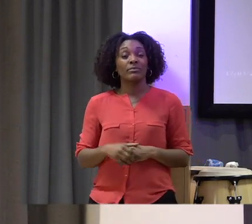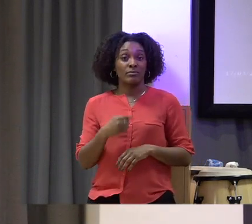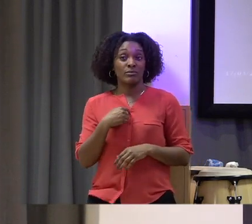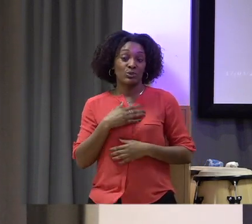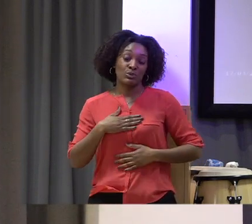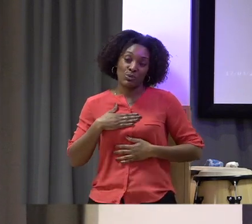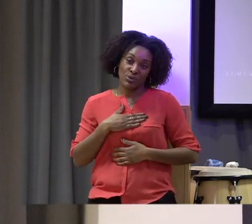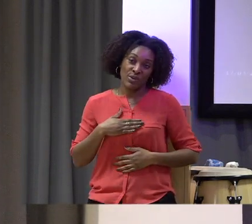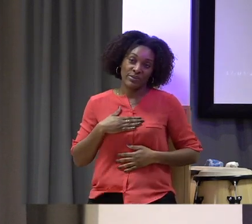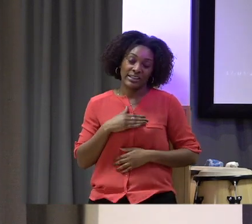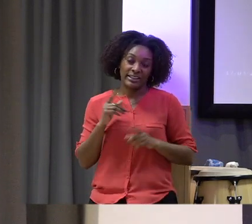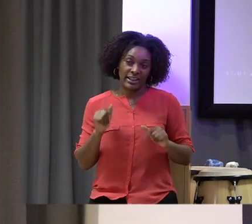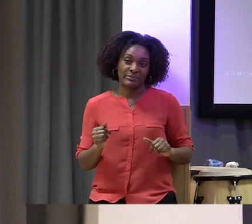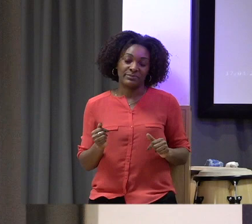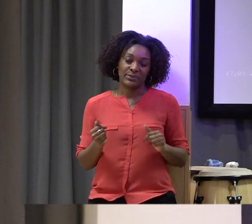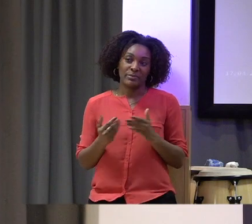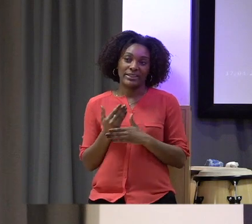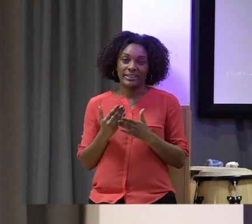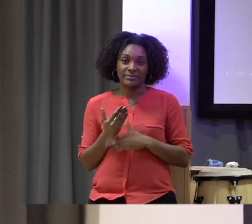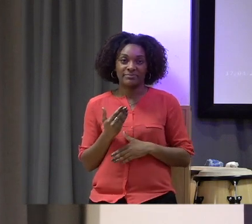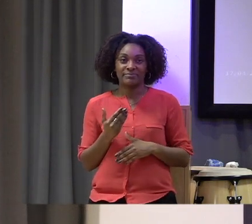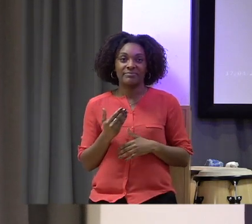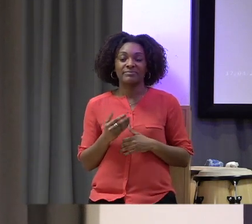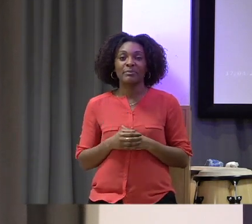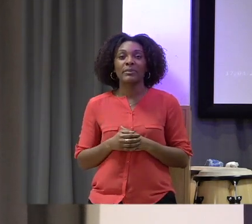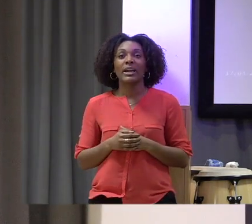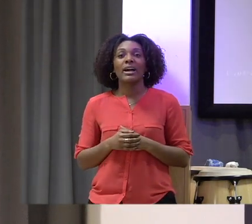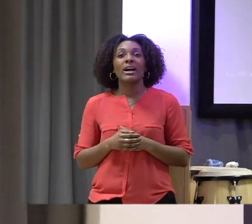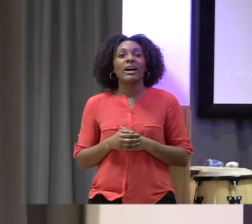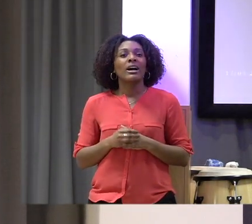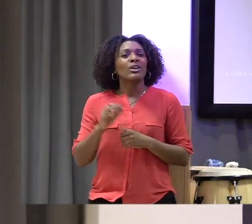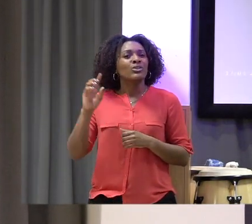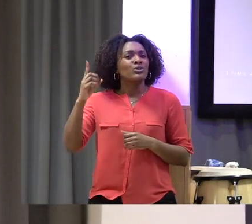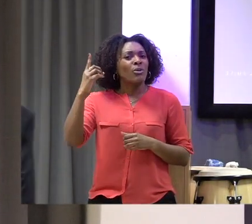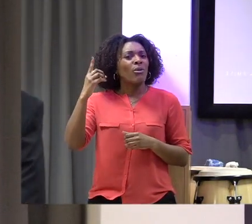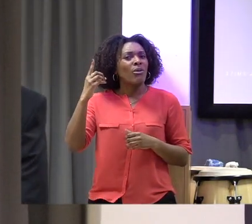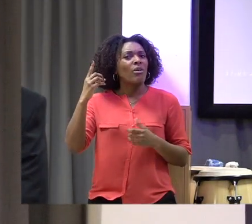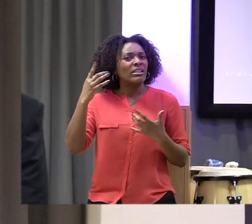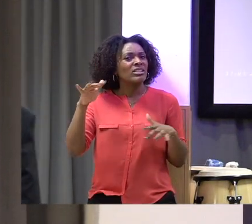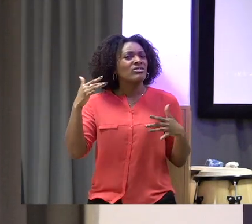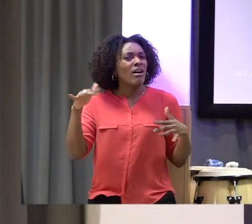ravi d'être là ce matin parce que je crois que Dieu a commencé à parler.